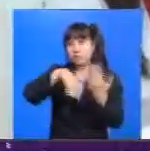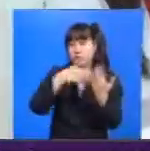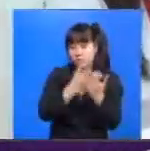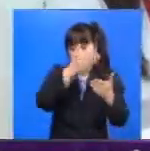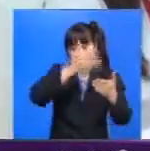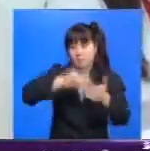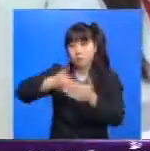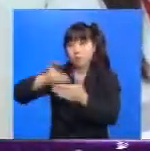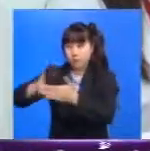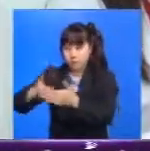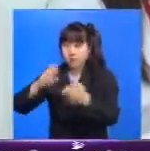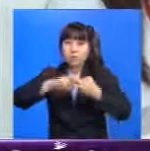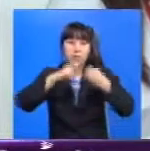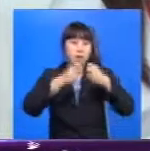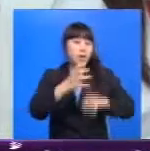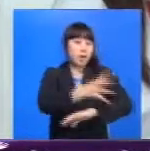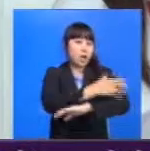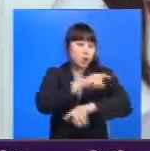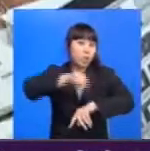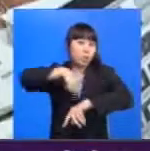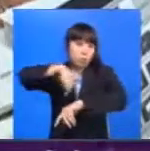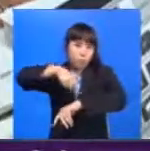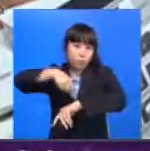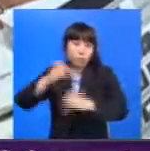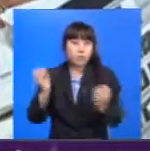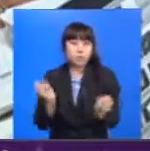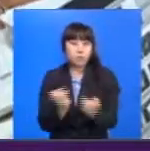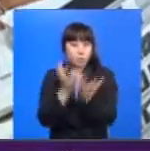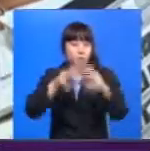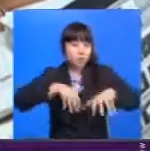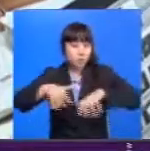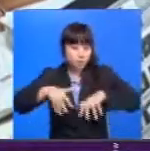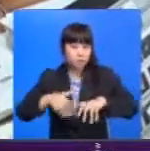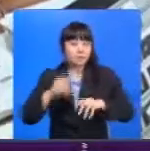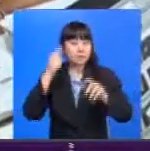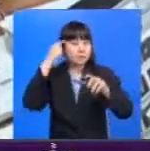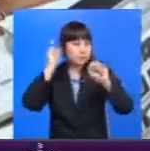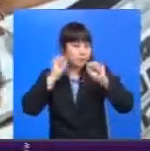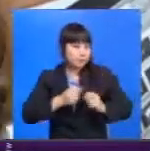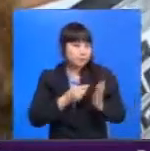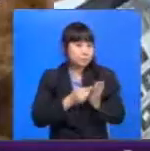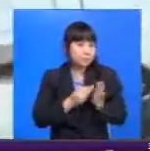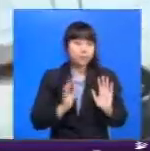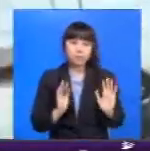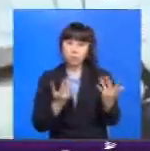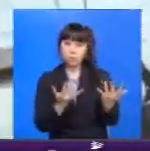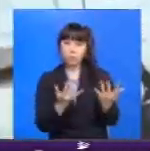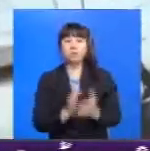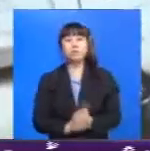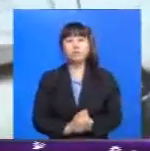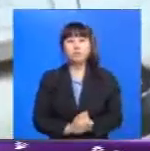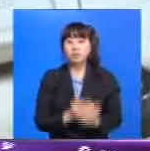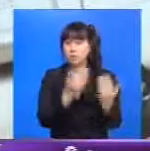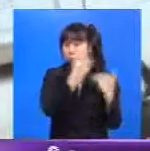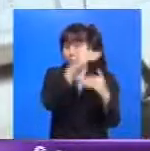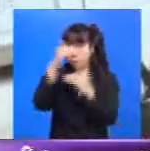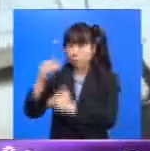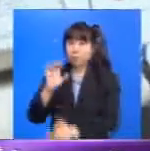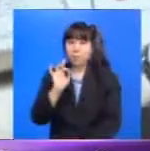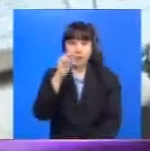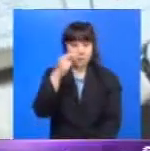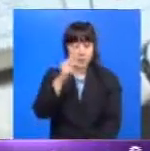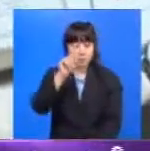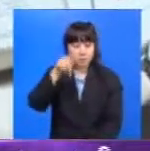กิชะลอตัวและปญหาการเมืองที่ยืดเยอะ สงผลให้ประชาชนชะลอการตัสนใจซื้อส่นการส่งออกมีจำนวน 81,